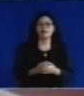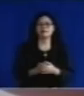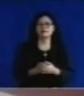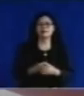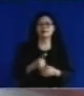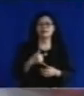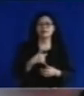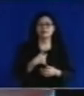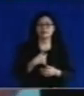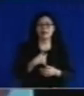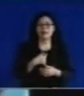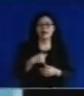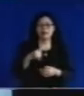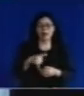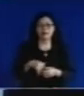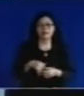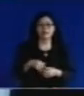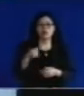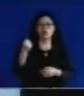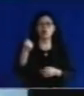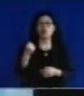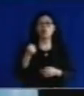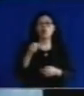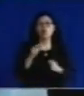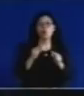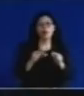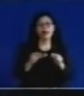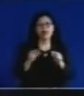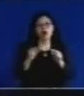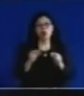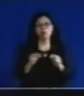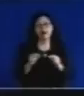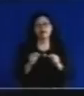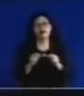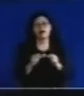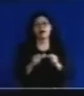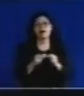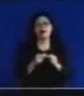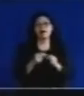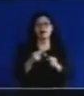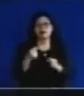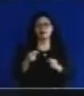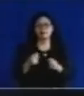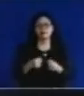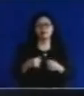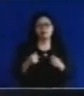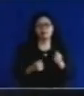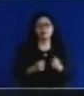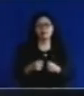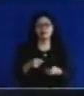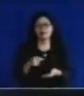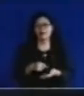ada upaya-upaya yang bisa kami lakukan secara sistematis. Ya, ya seorang pemerintah ini